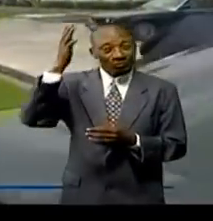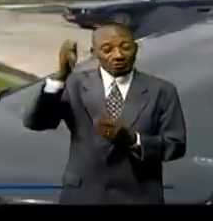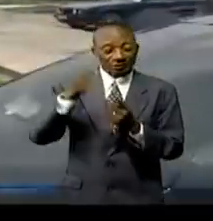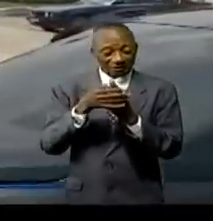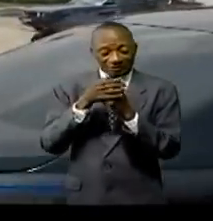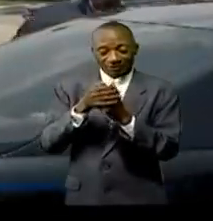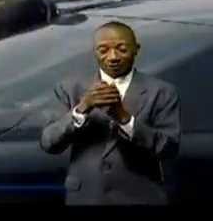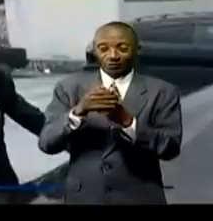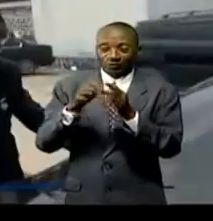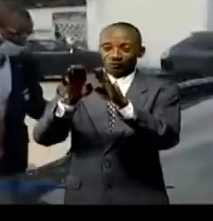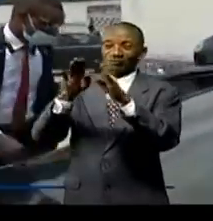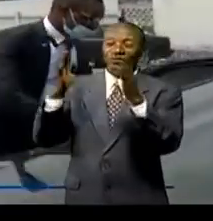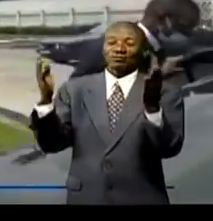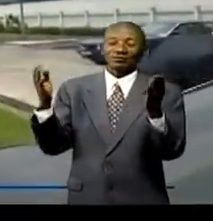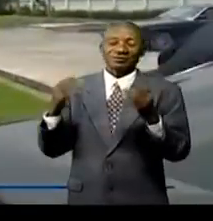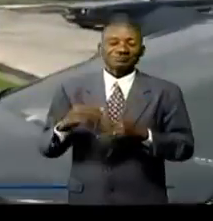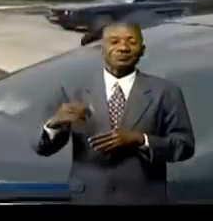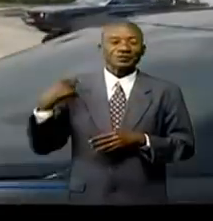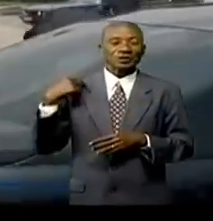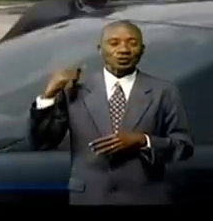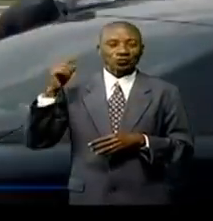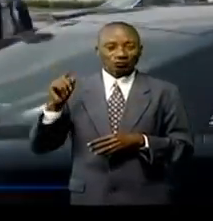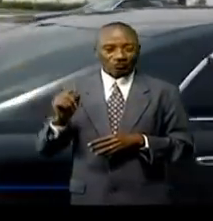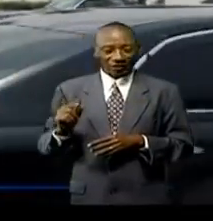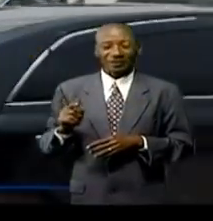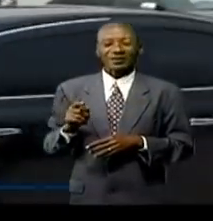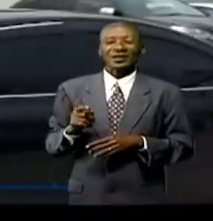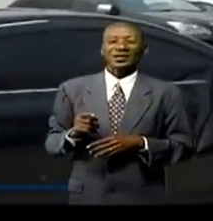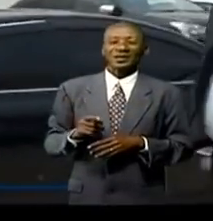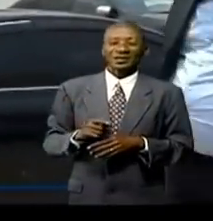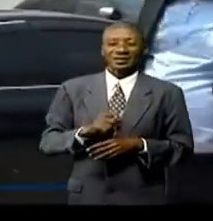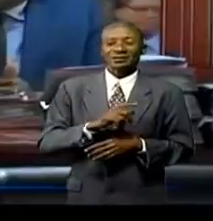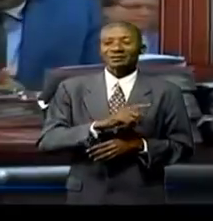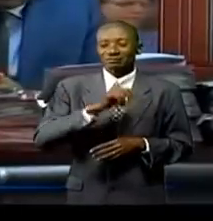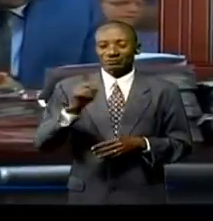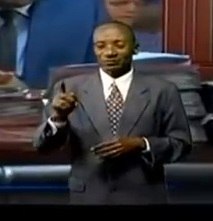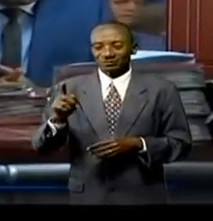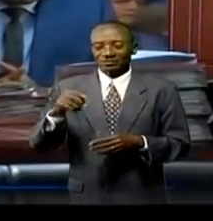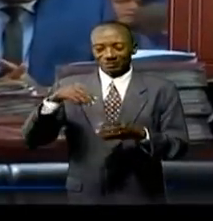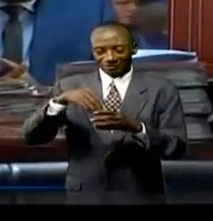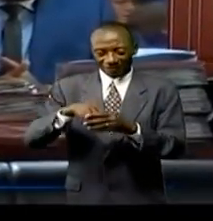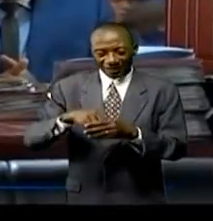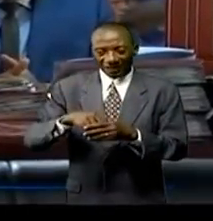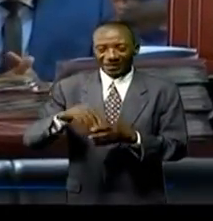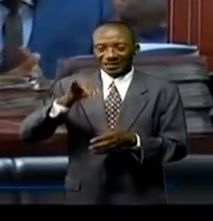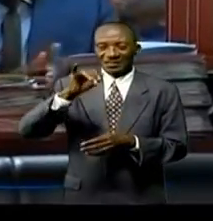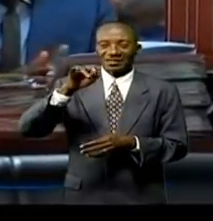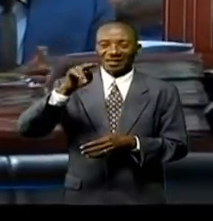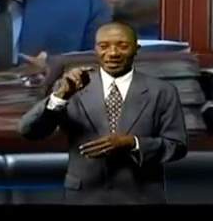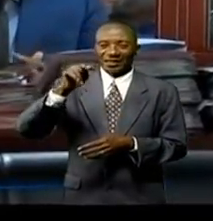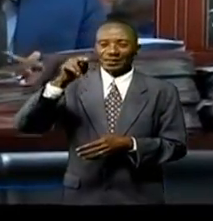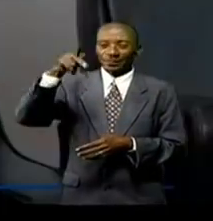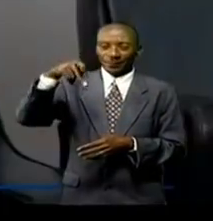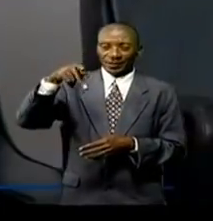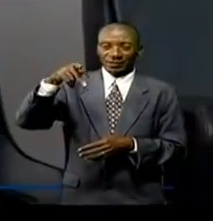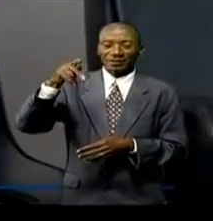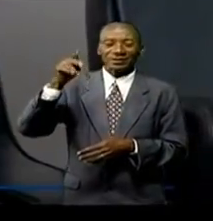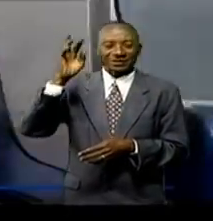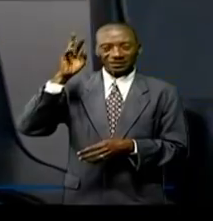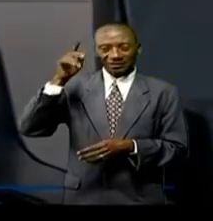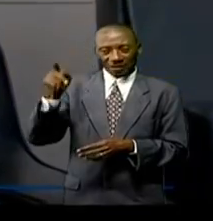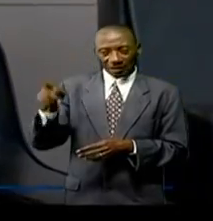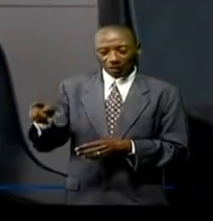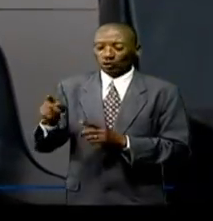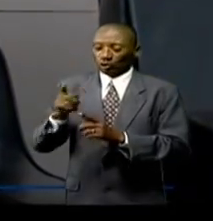l'Équateur, Bobo Boloko, au siège national de l'INPP Kinshasa pour solliciter de l'inauguration de ce siège de l'INPP